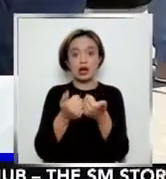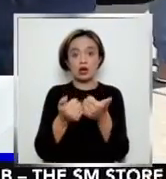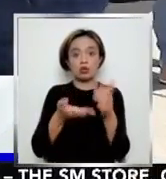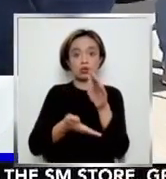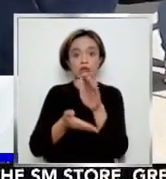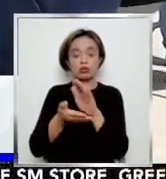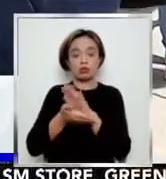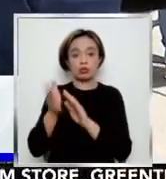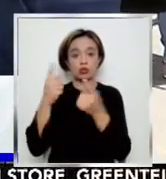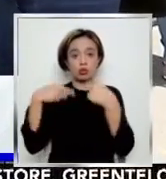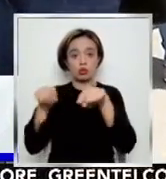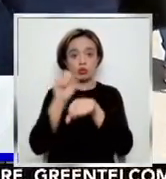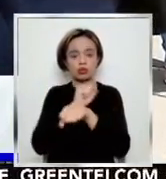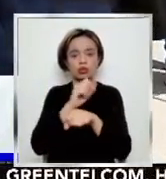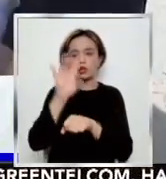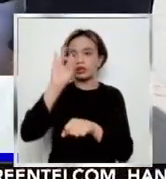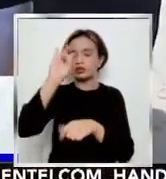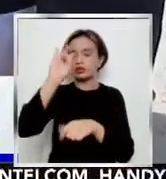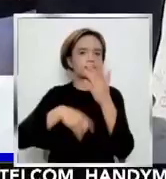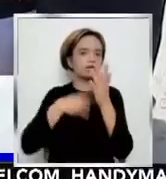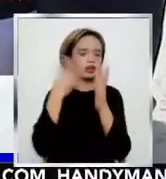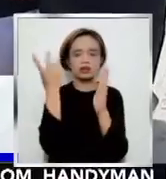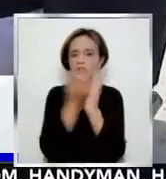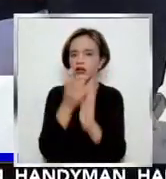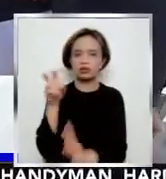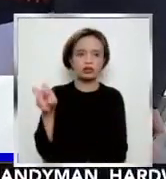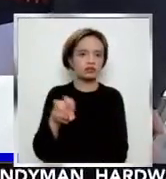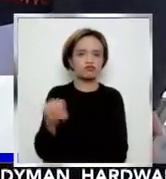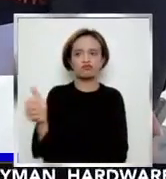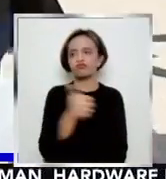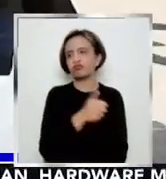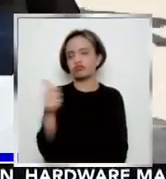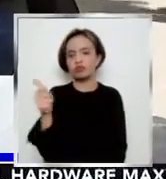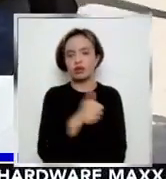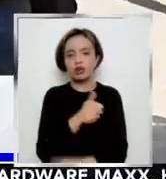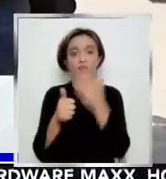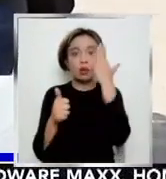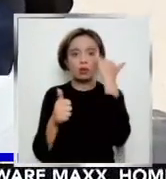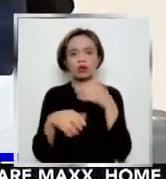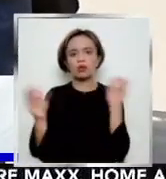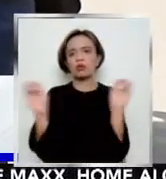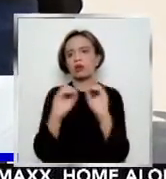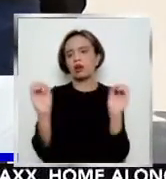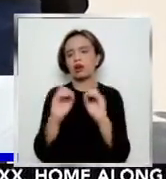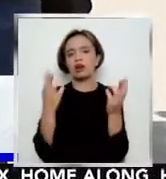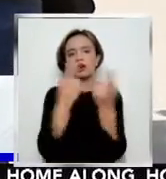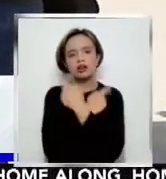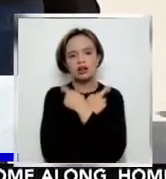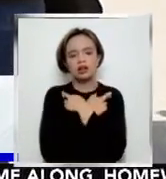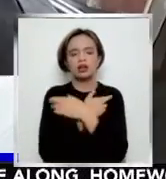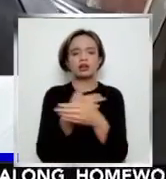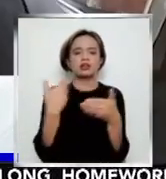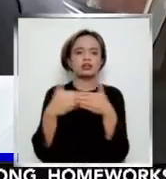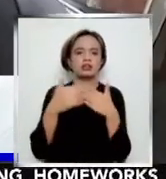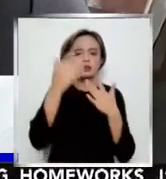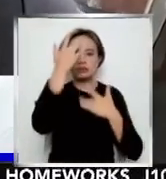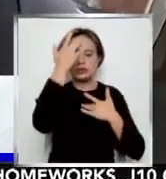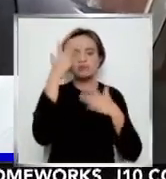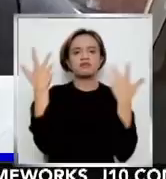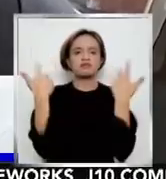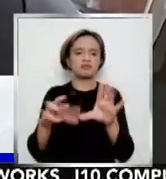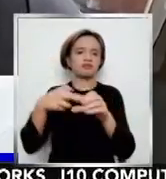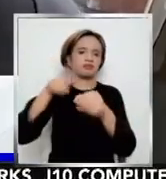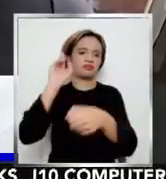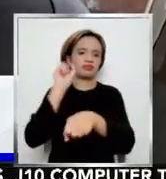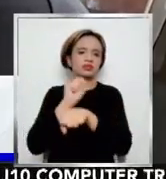kanyang araw ang kinakain ng pagko-commute. Dahil halos wala na raw pahinga at nagkakasakit na, nag-resign tuloy siya sa trabaho. Kasi nakatayo ka